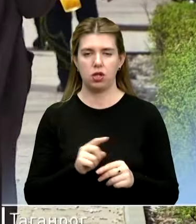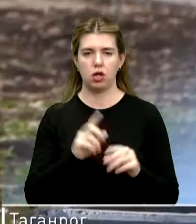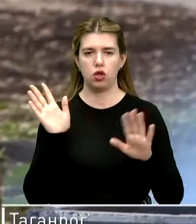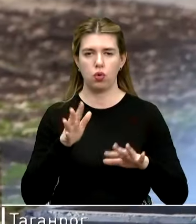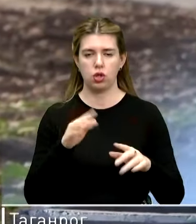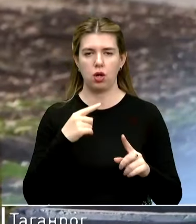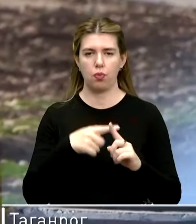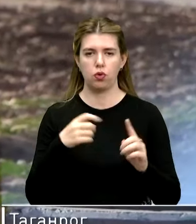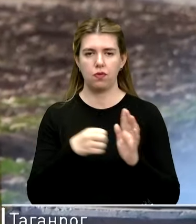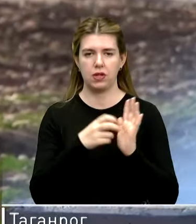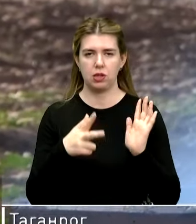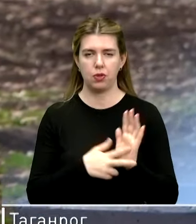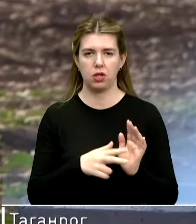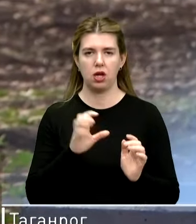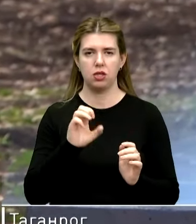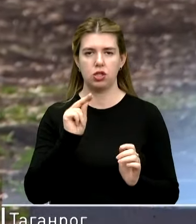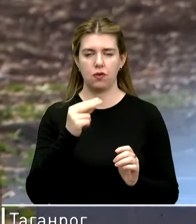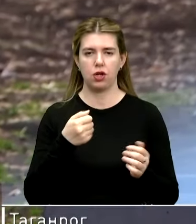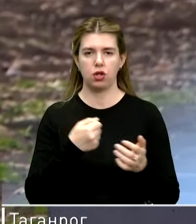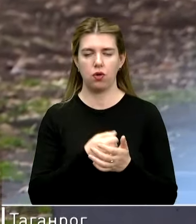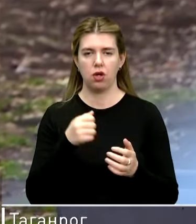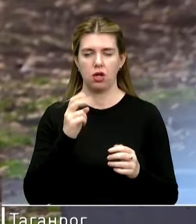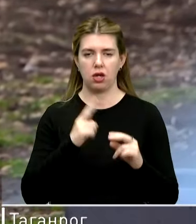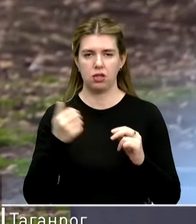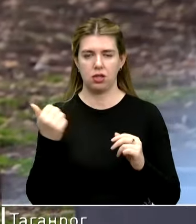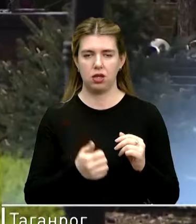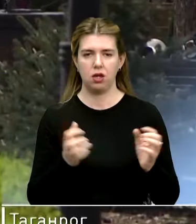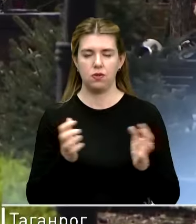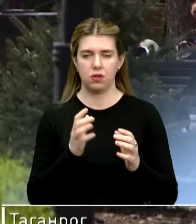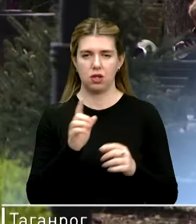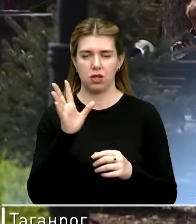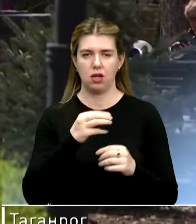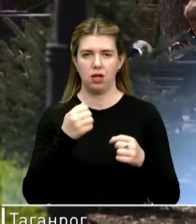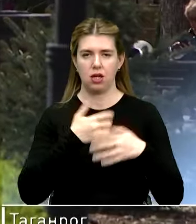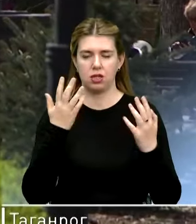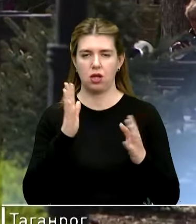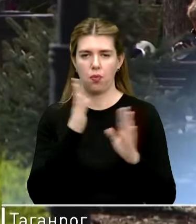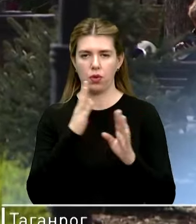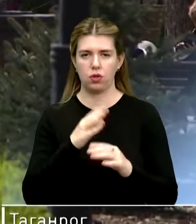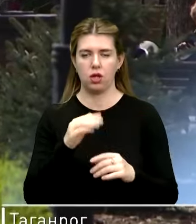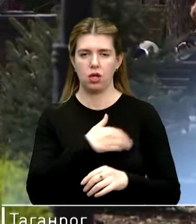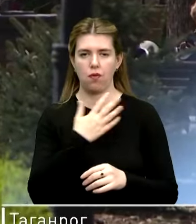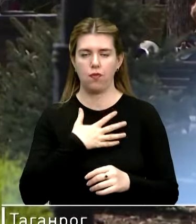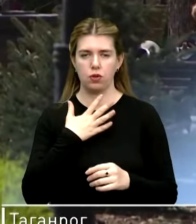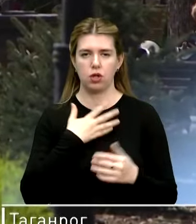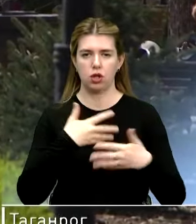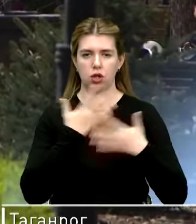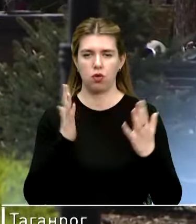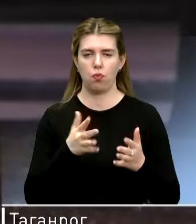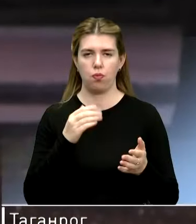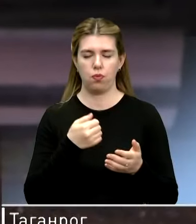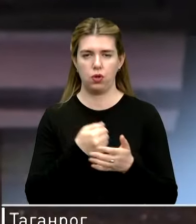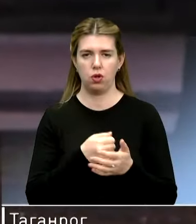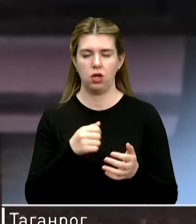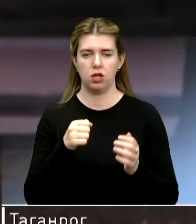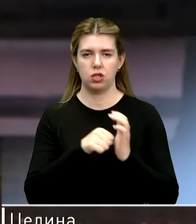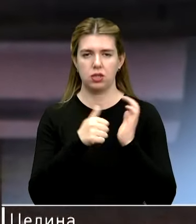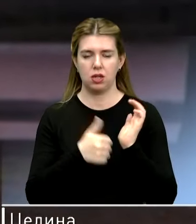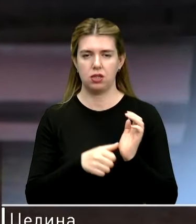дождь и плюс 18. Четверга и до конца недели сохранится ясная погода, а температура воздуха днем будет держаться в